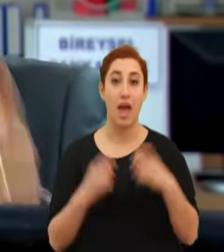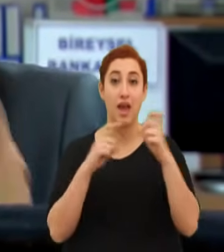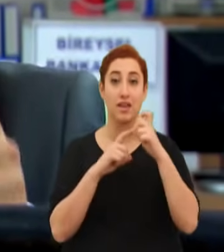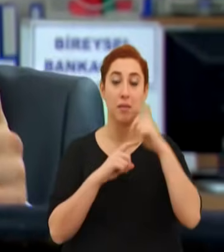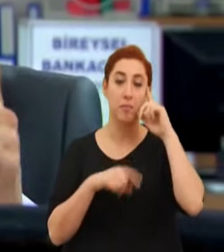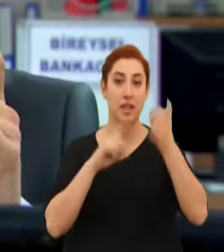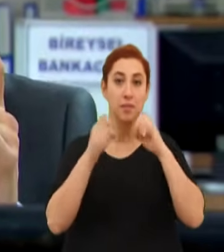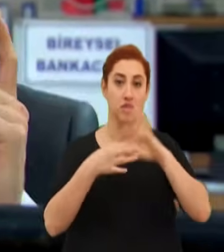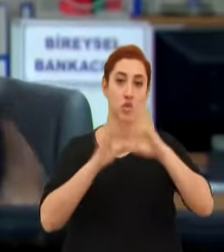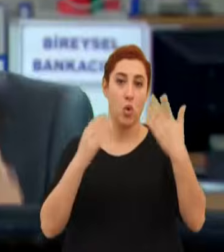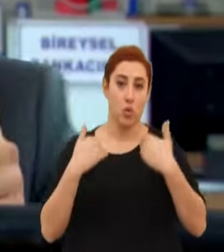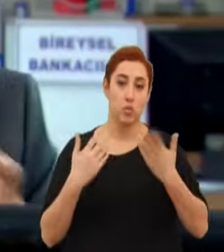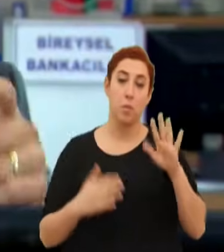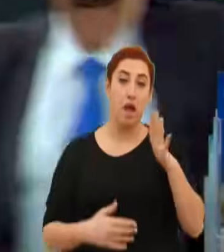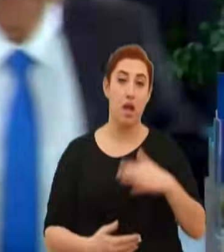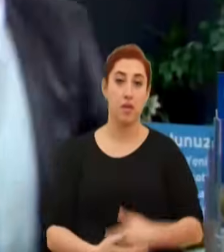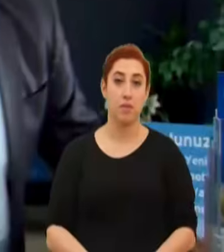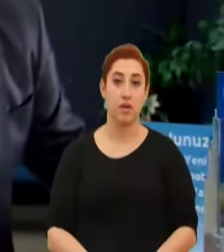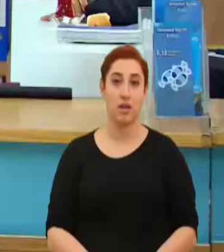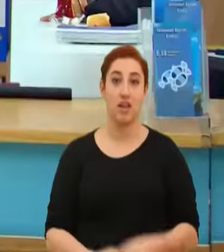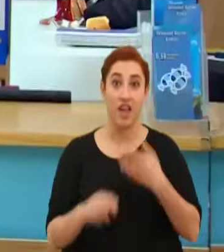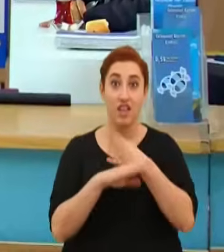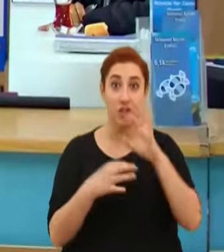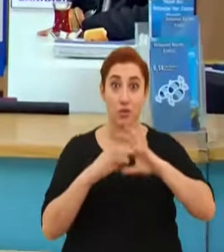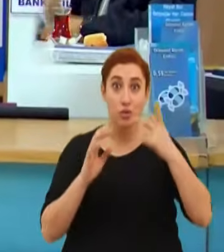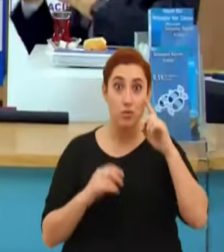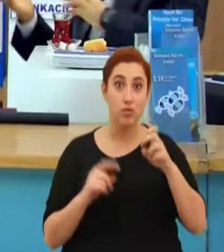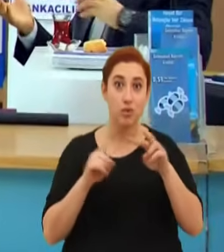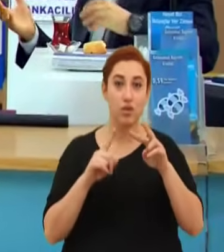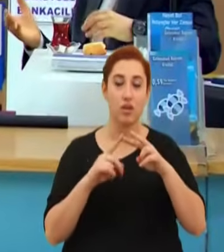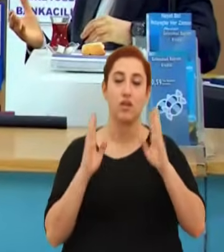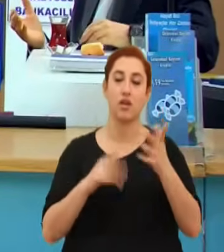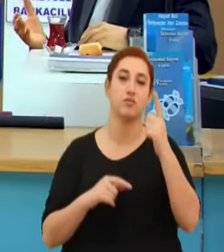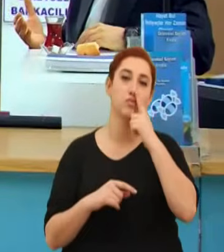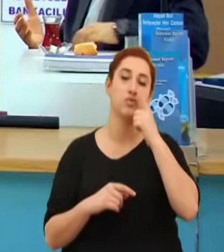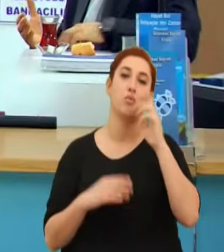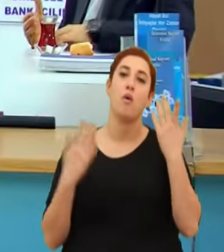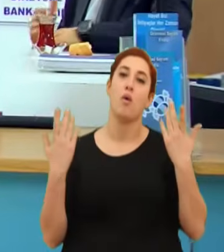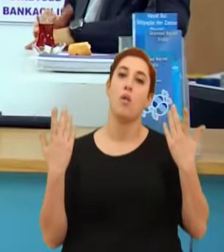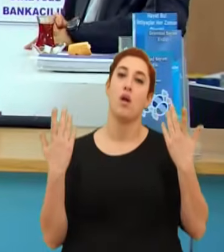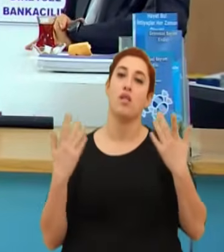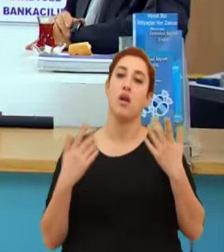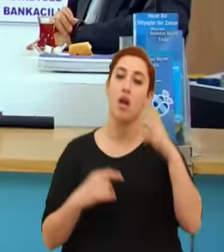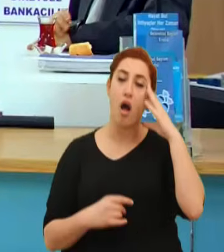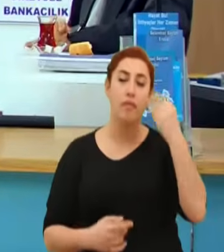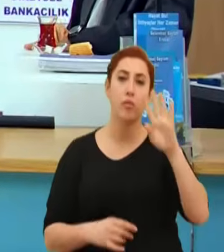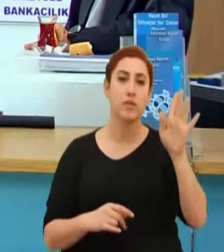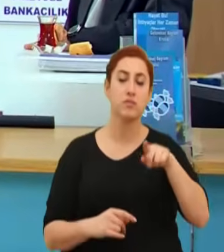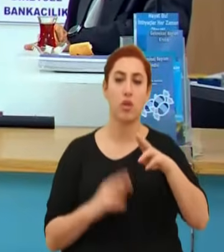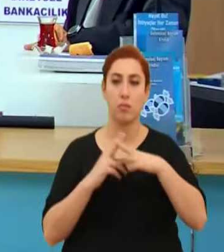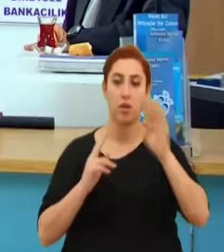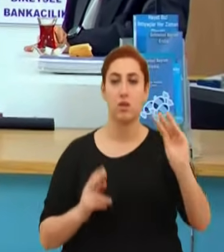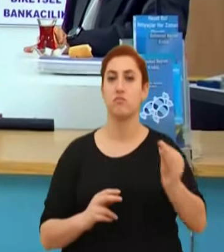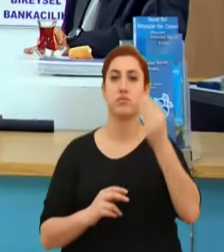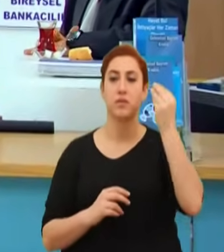Erdem, bilmeceyi çözdüm galiba. Ha, gerçekten çözdüm Nurhan. Ya müdürüm, Allah Allah. Ya anlamıyorum, nasıl böyle